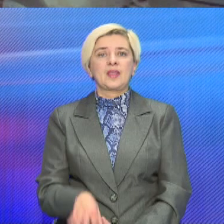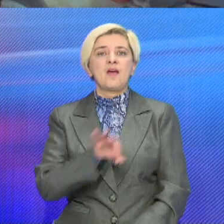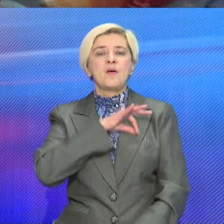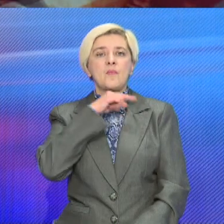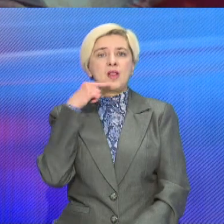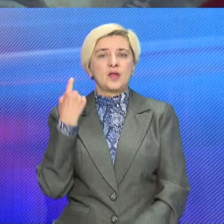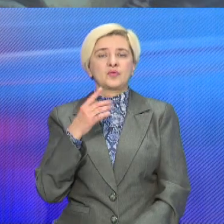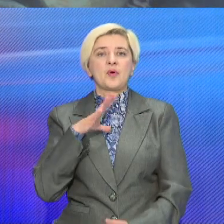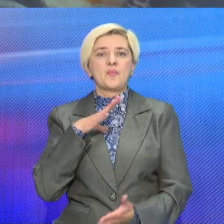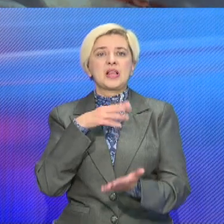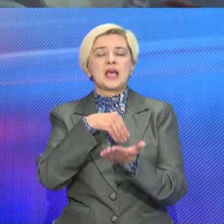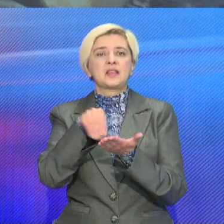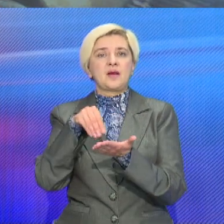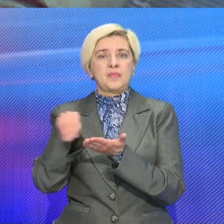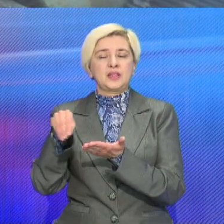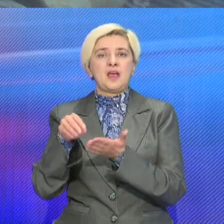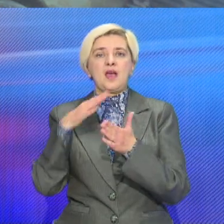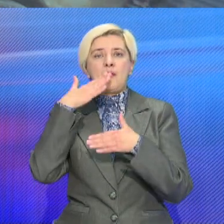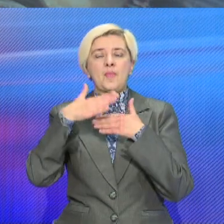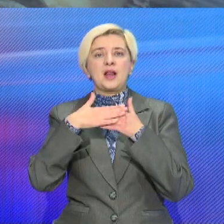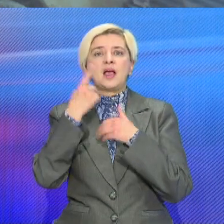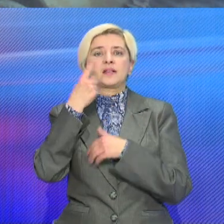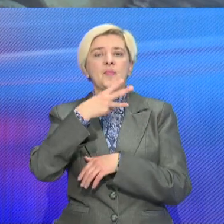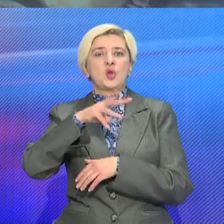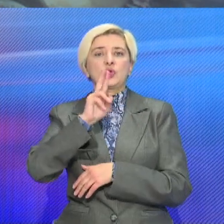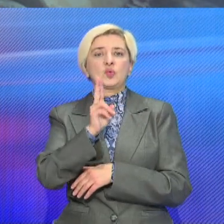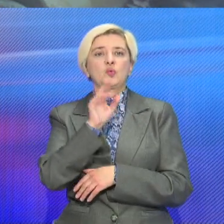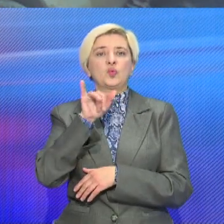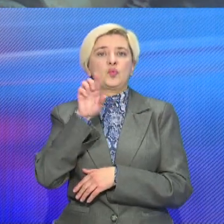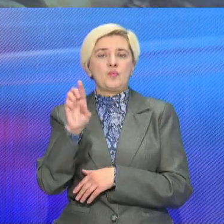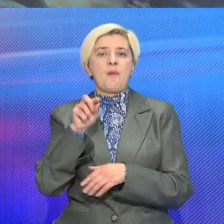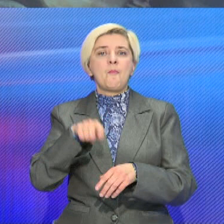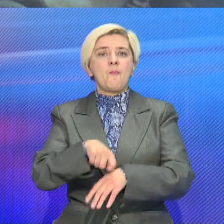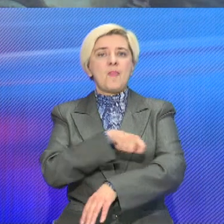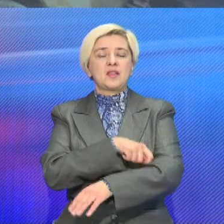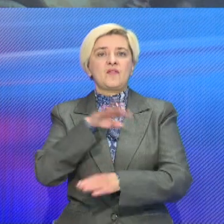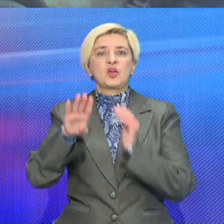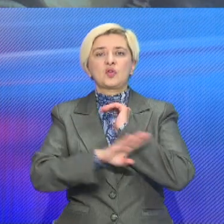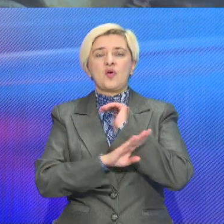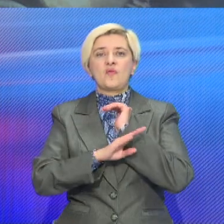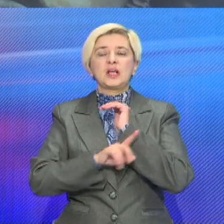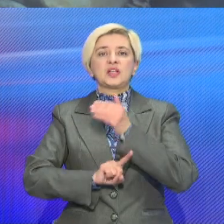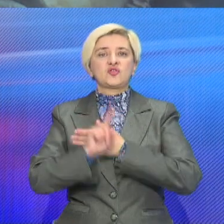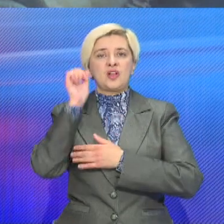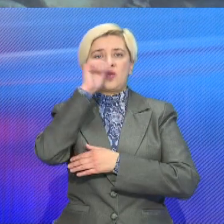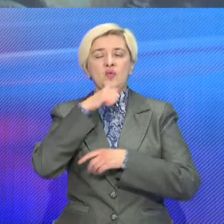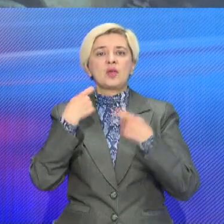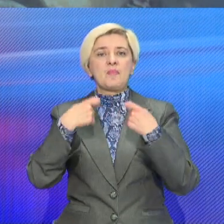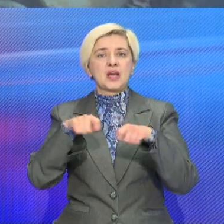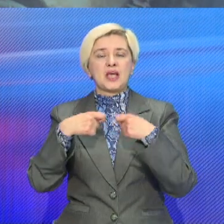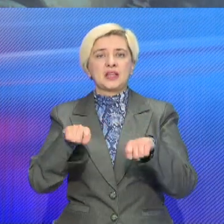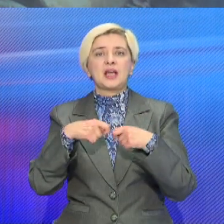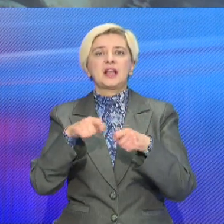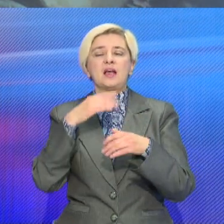Білорусами сьогодні було набито обаль мільйон кубометрів дров. На гродішні з початку года Лясгаз реалізували насельництво каля 12